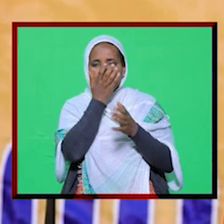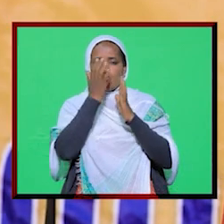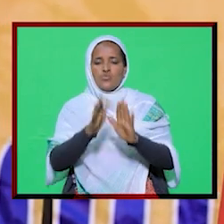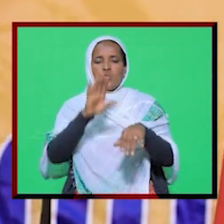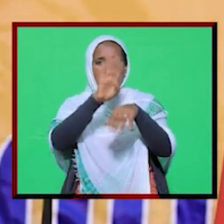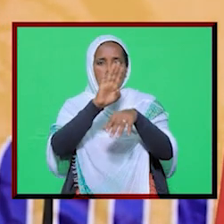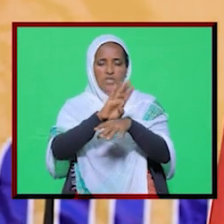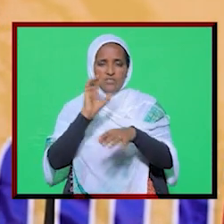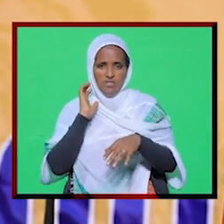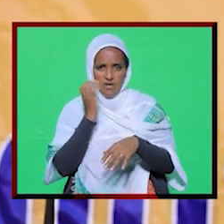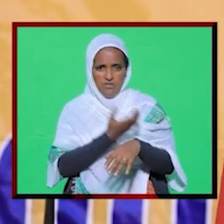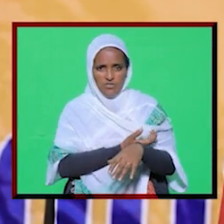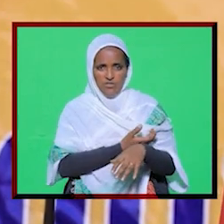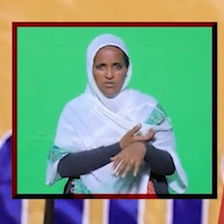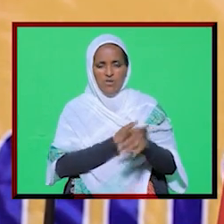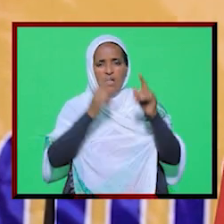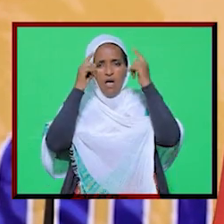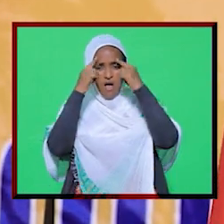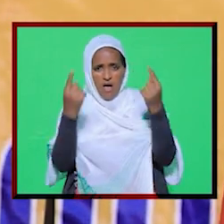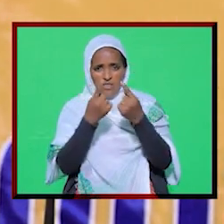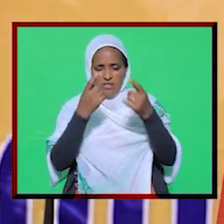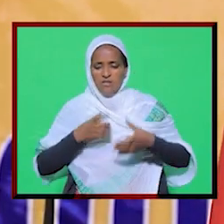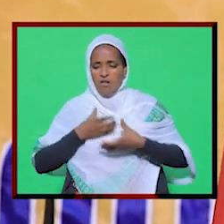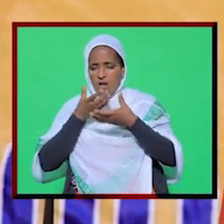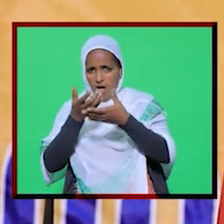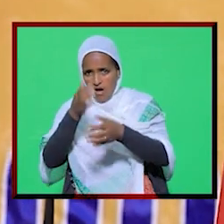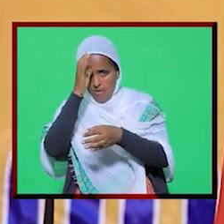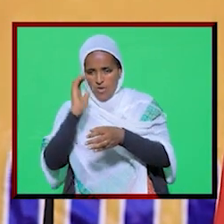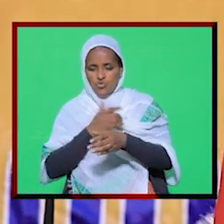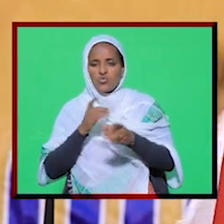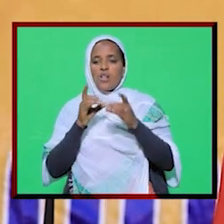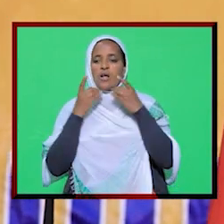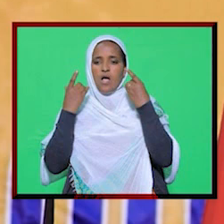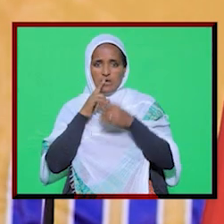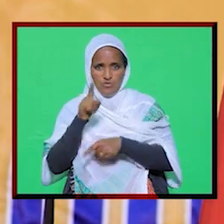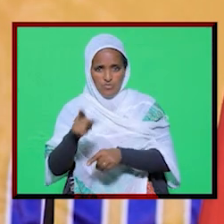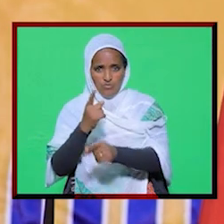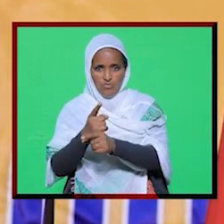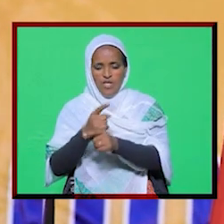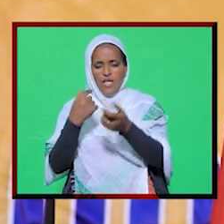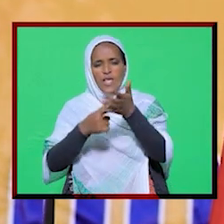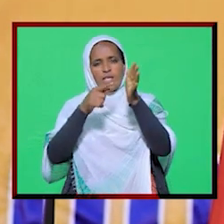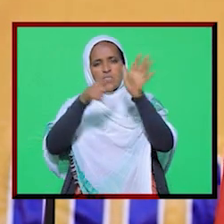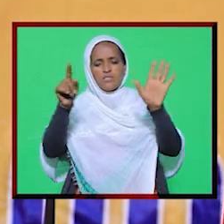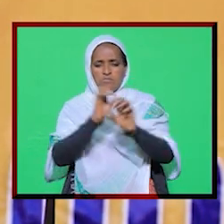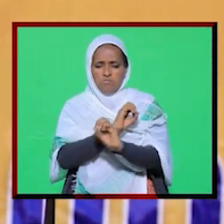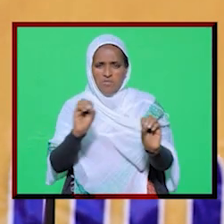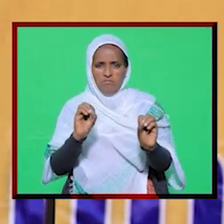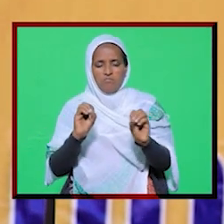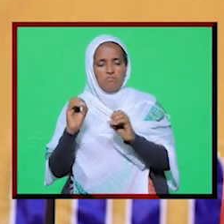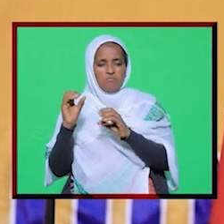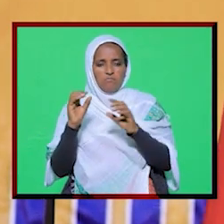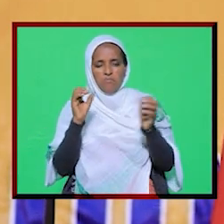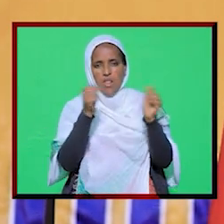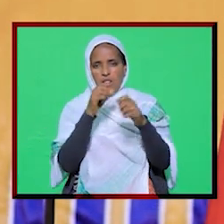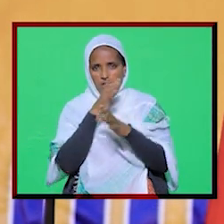ቤተ ክርስቲያናችን ኃጢአትን የምንናዘዘው ለአባቶቻችን ለካህናት ነው። ይሄ ግልጽ ነው፣ ምንም የሚያከራክር